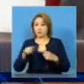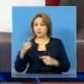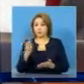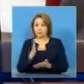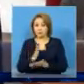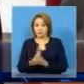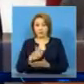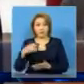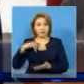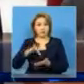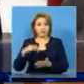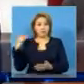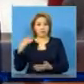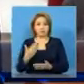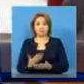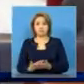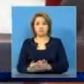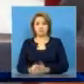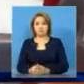тұрмыз. Ақтөбе